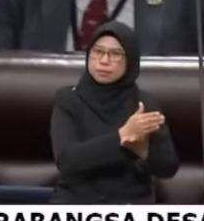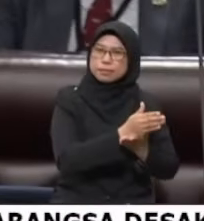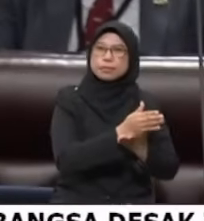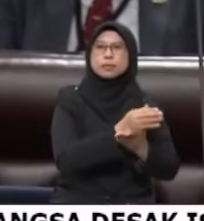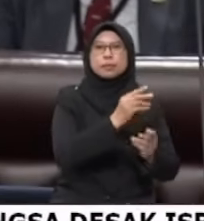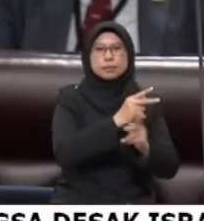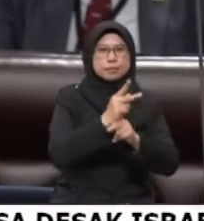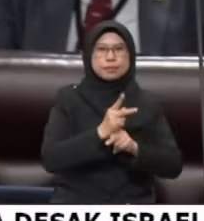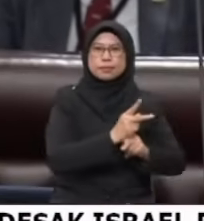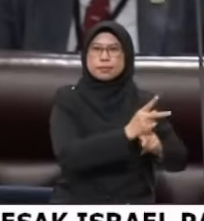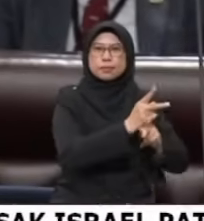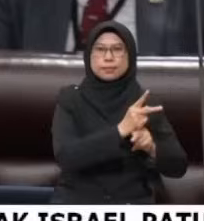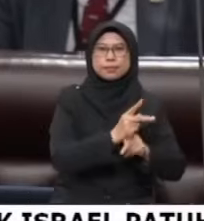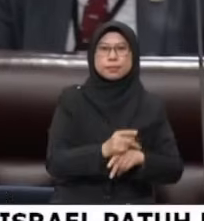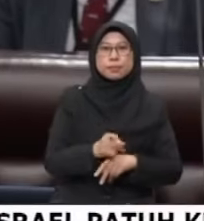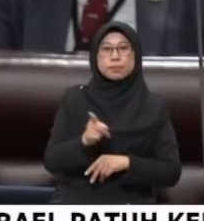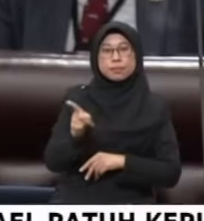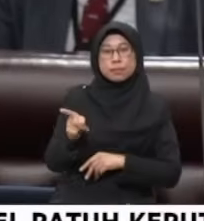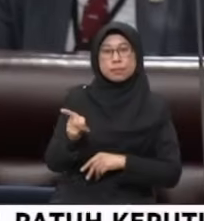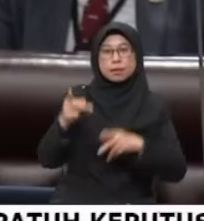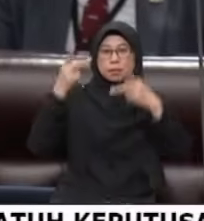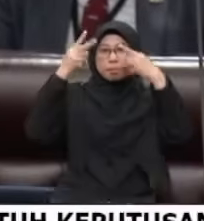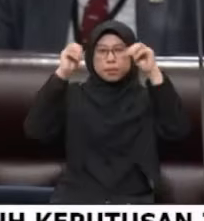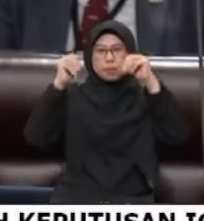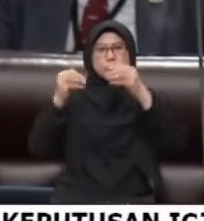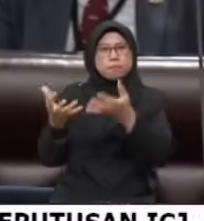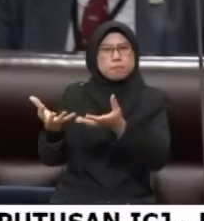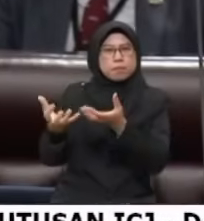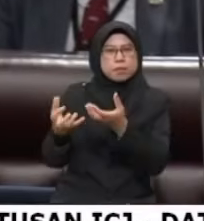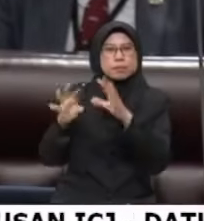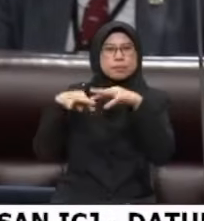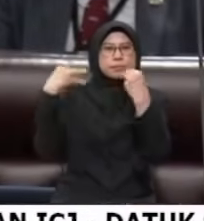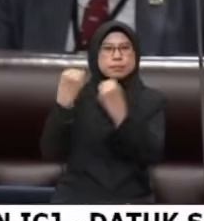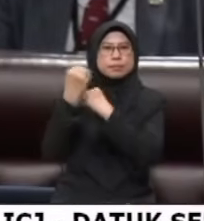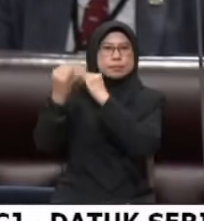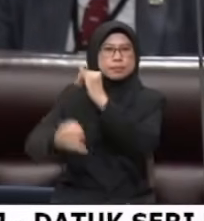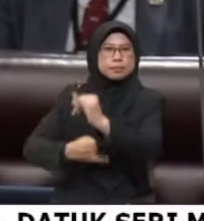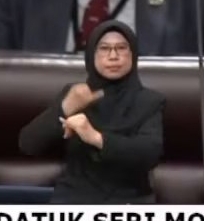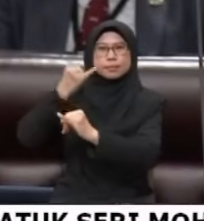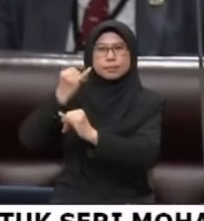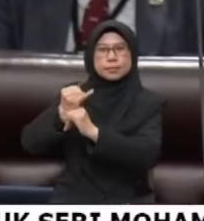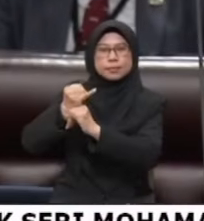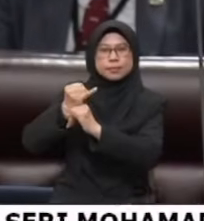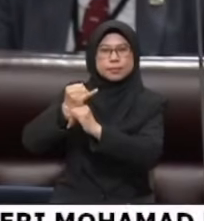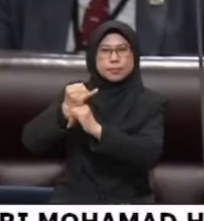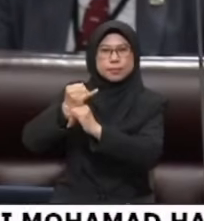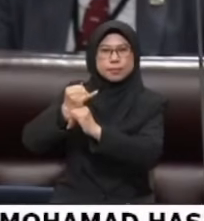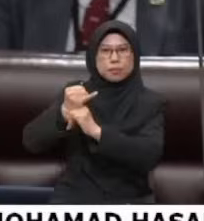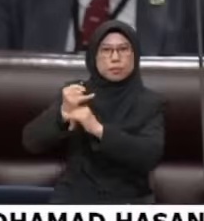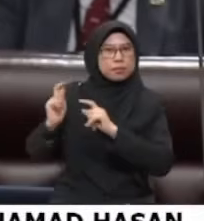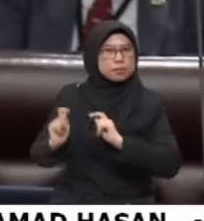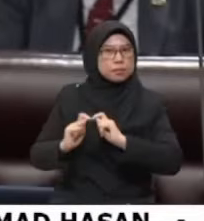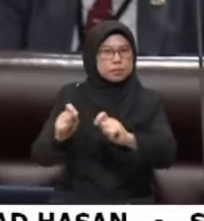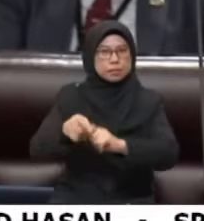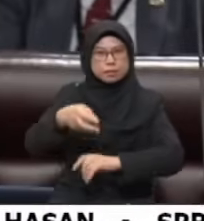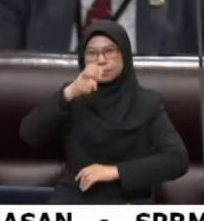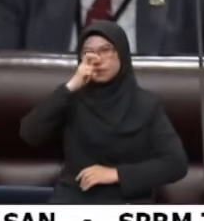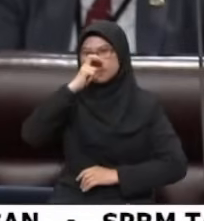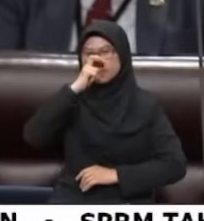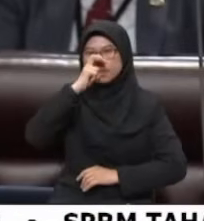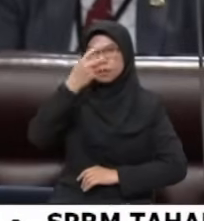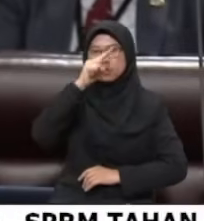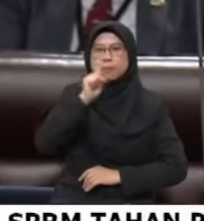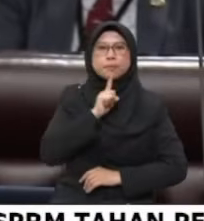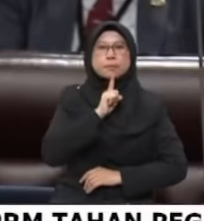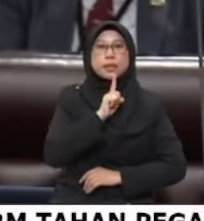dilindungi beliau ataupun padaana menteri turut mendesak masyarakat antarabangsa supaya mengambil tindakan yang tegas